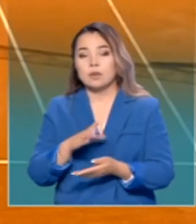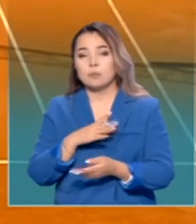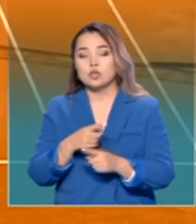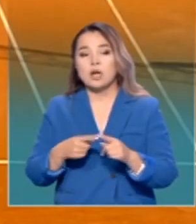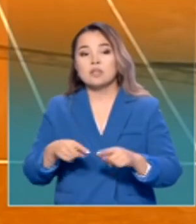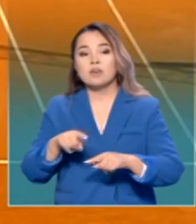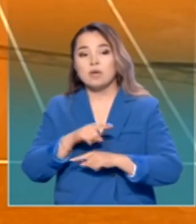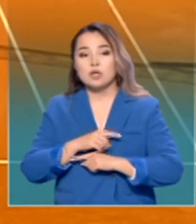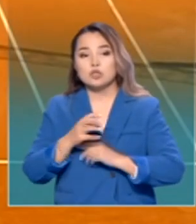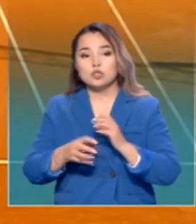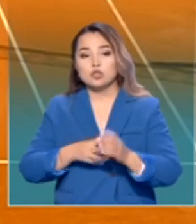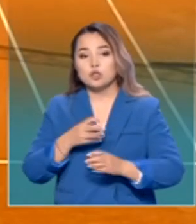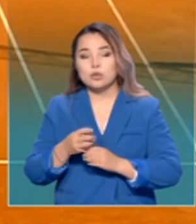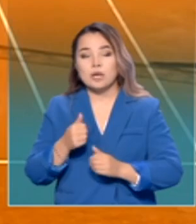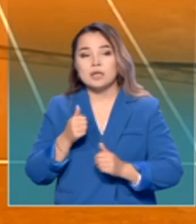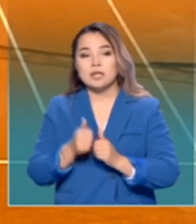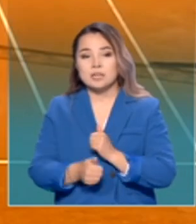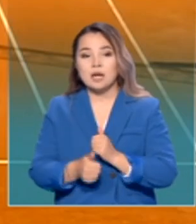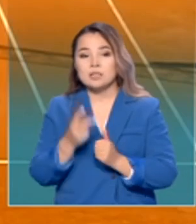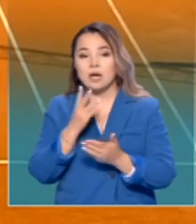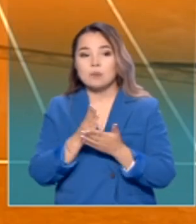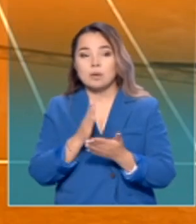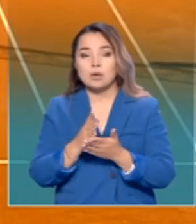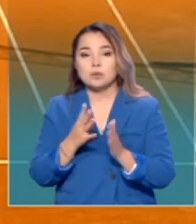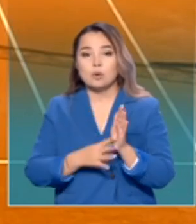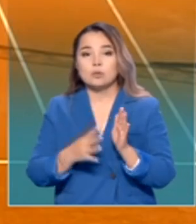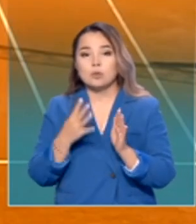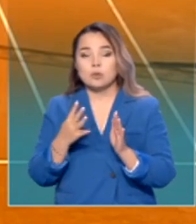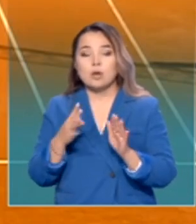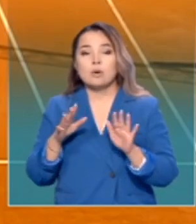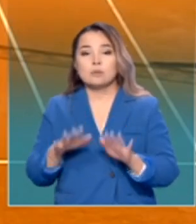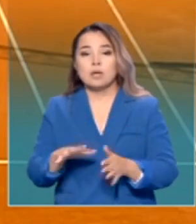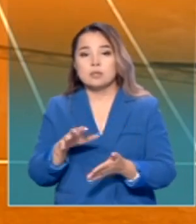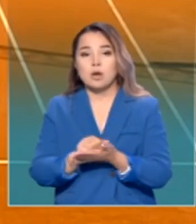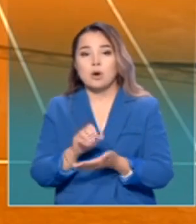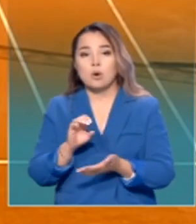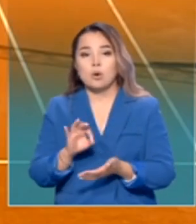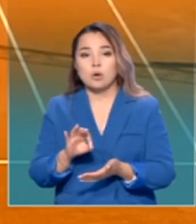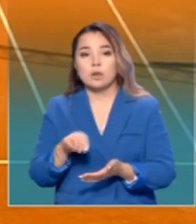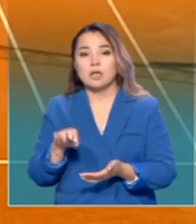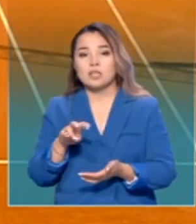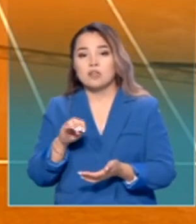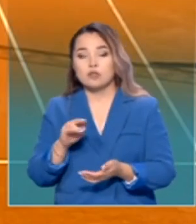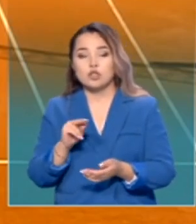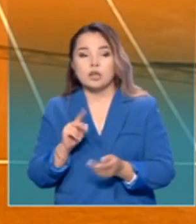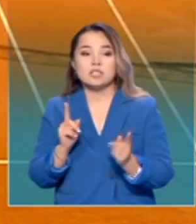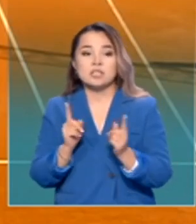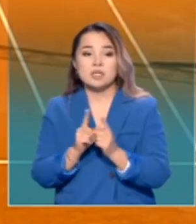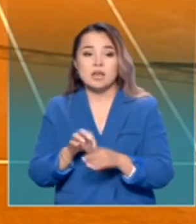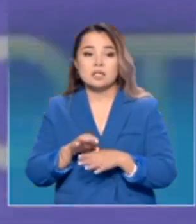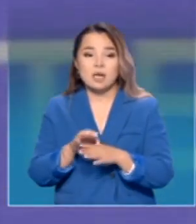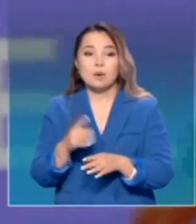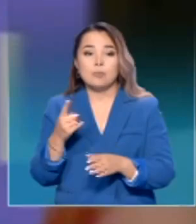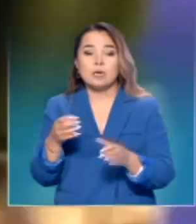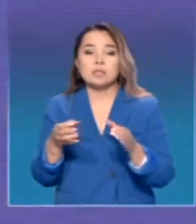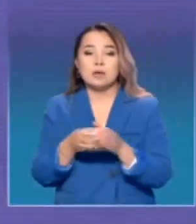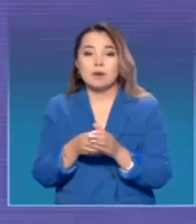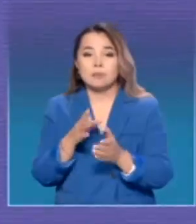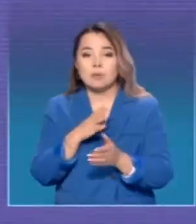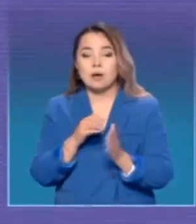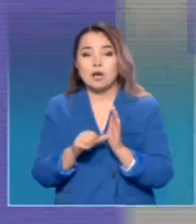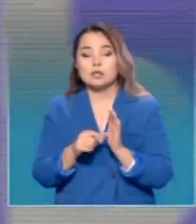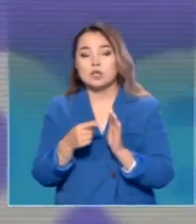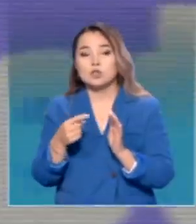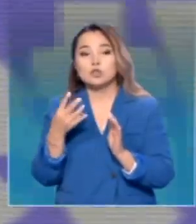финалда дүниежүзілік рейтингте 94-ші орында тұрған сербиялық Ольга Даниловичпен кездесті. Бірінші партияда